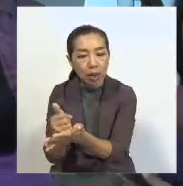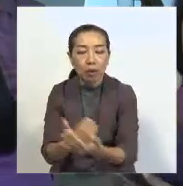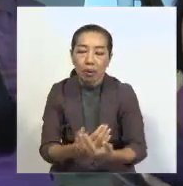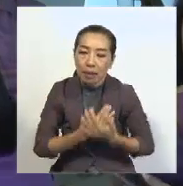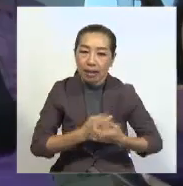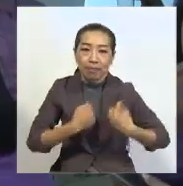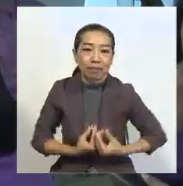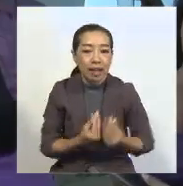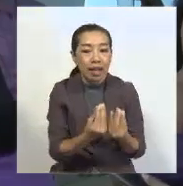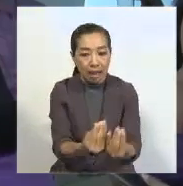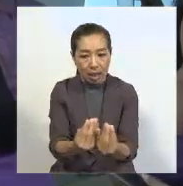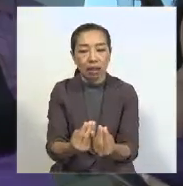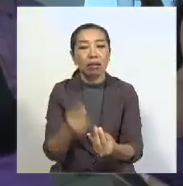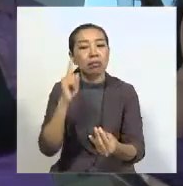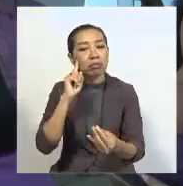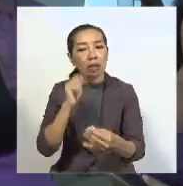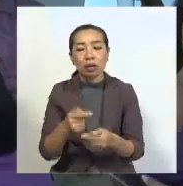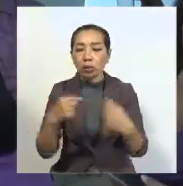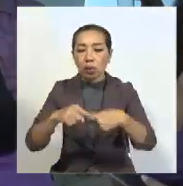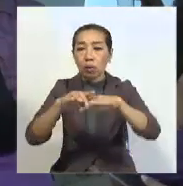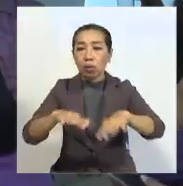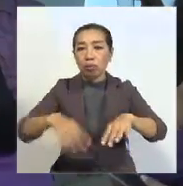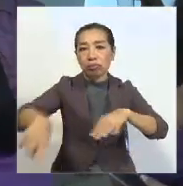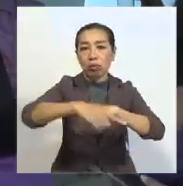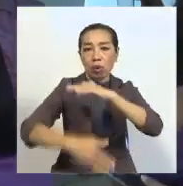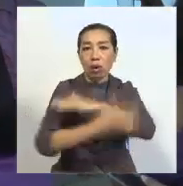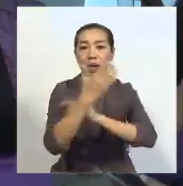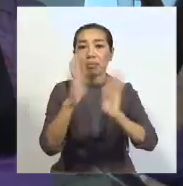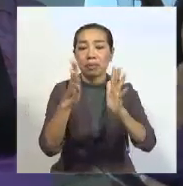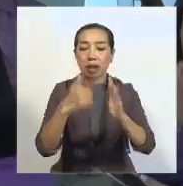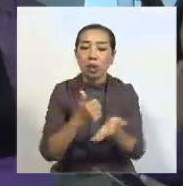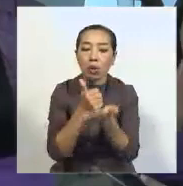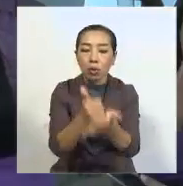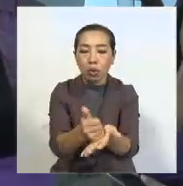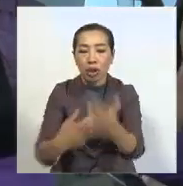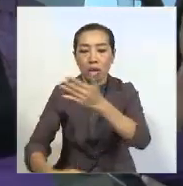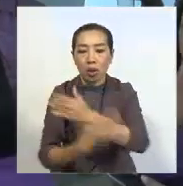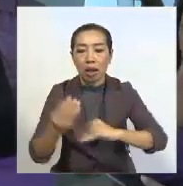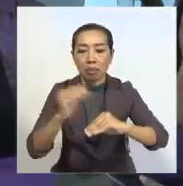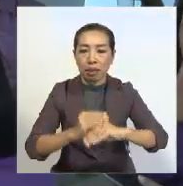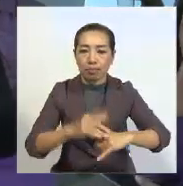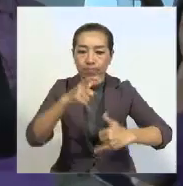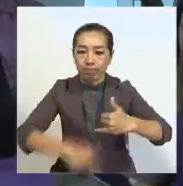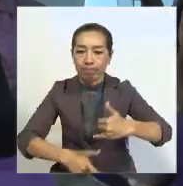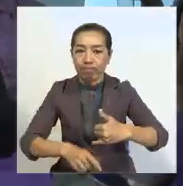แบ่งปันน้ำใจแล้วก็ช่วยให้ผู้ที่ได้โอกาสนะคะได้เพิ่มโอกาสเพิ่มศักยภาพของเขา